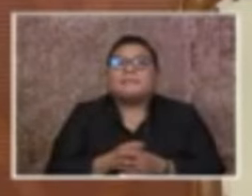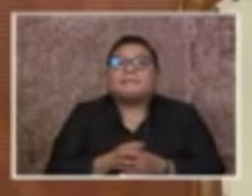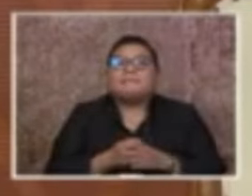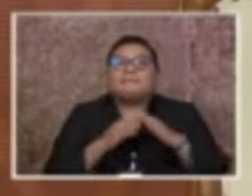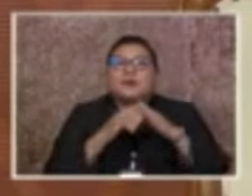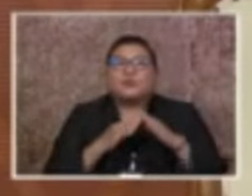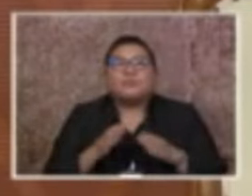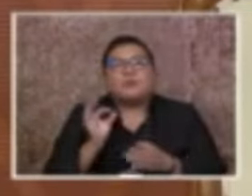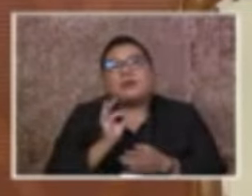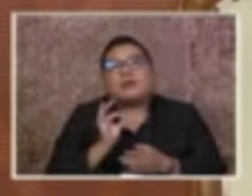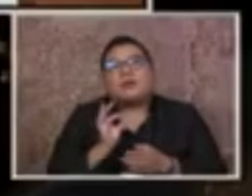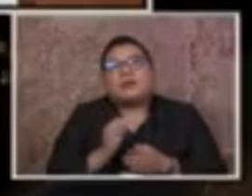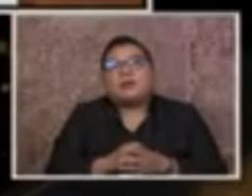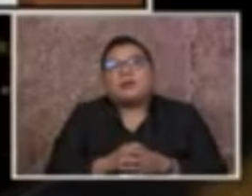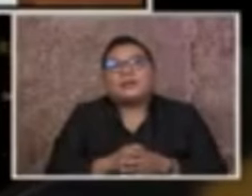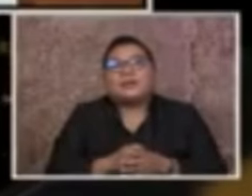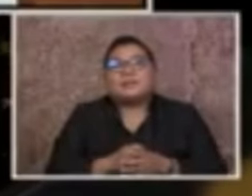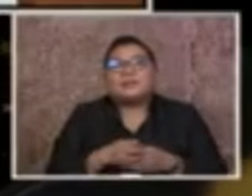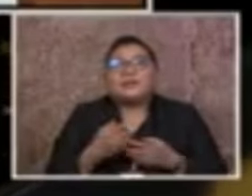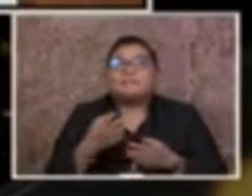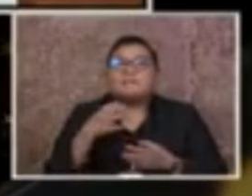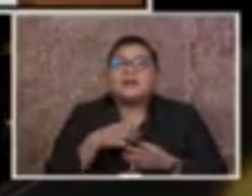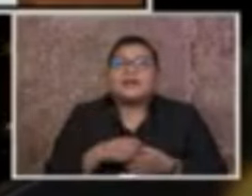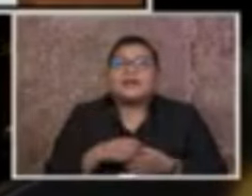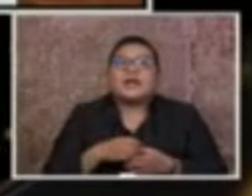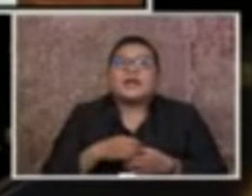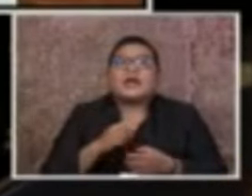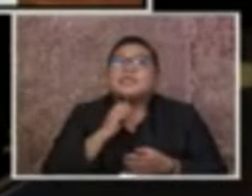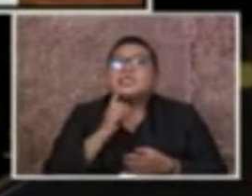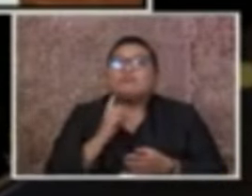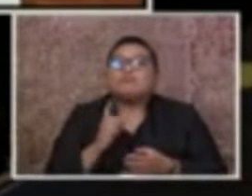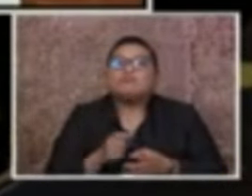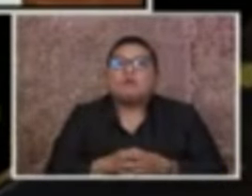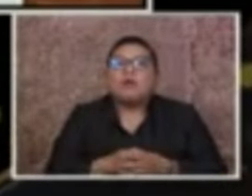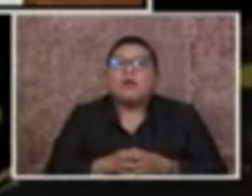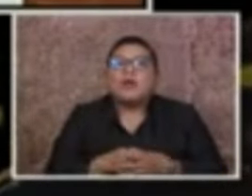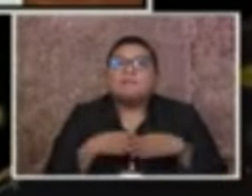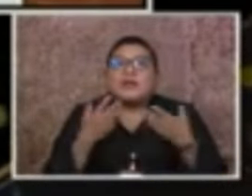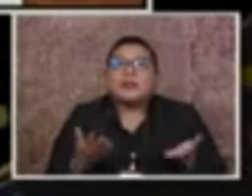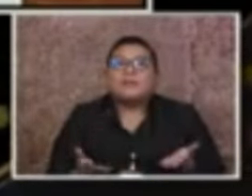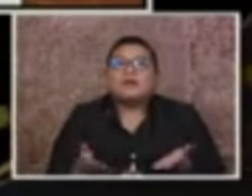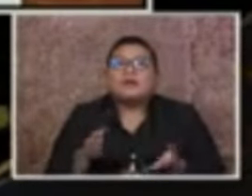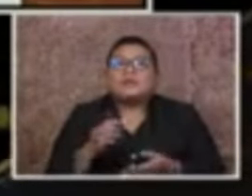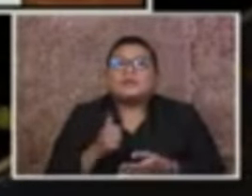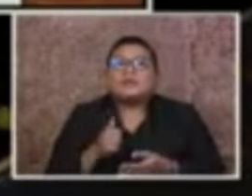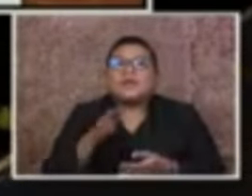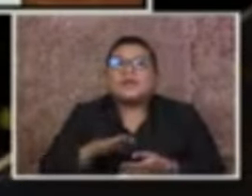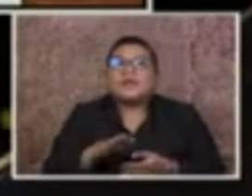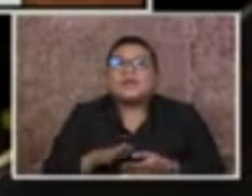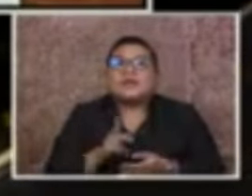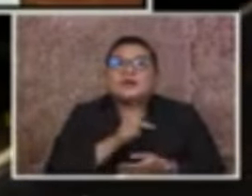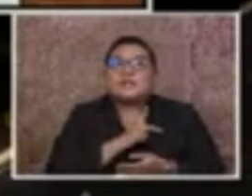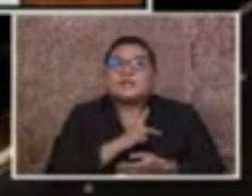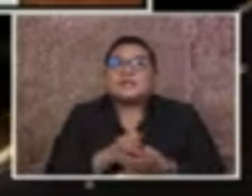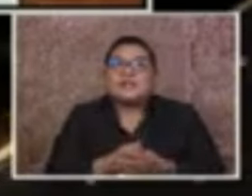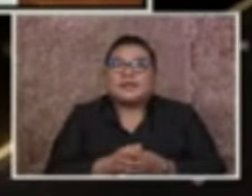tidak layak dipakai itu ribuan satu kedua Bagaimana supaya bisa adik-adik kita yang ee apa